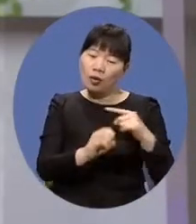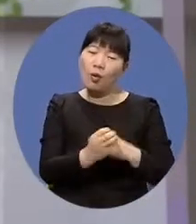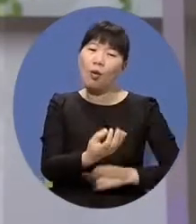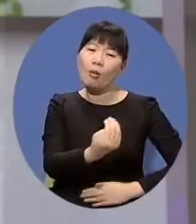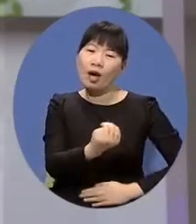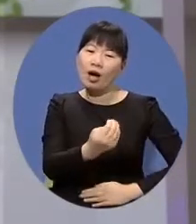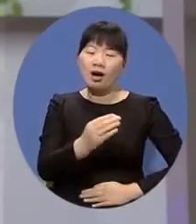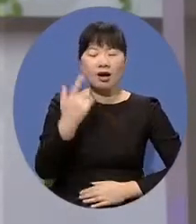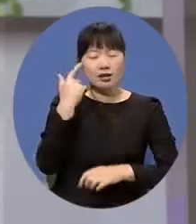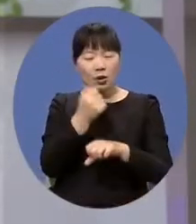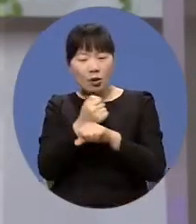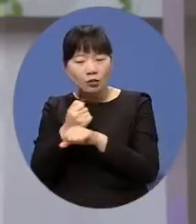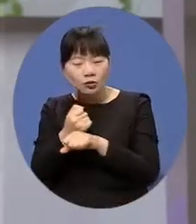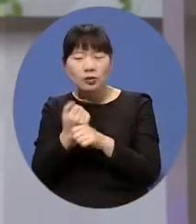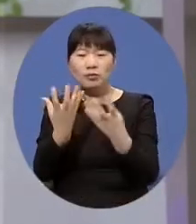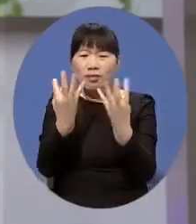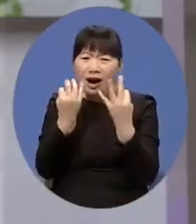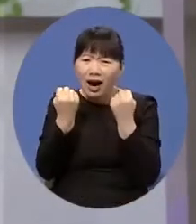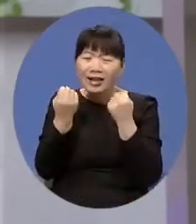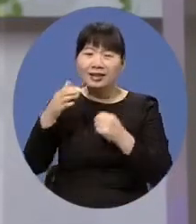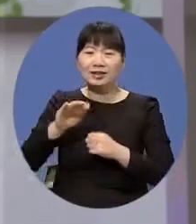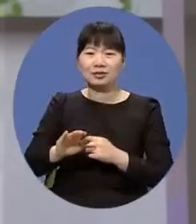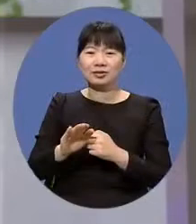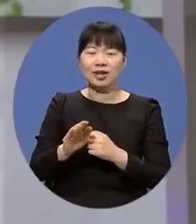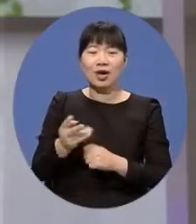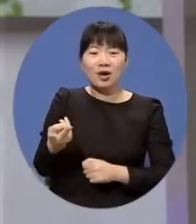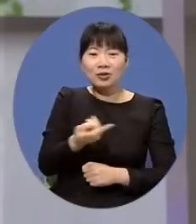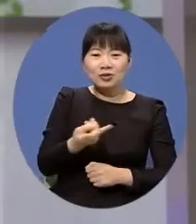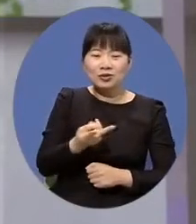정말 많은 연구를 했는데 결론은 둘의